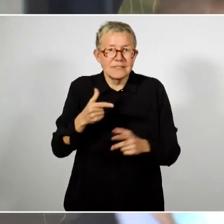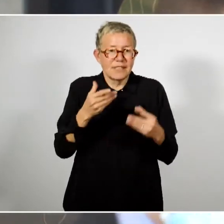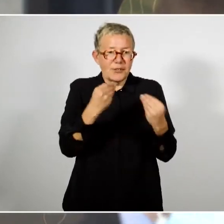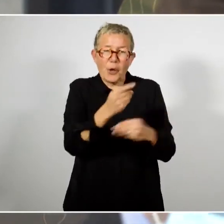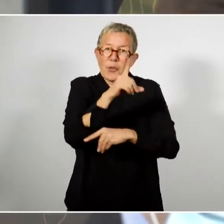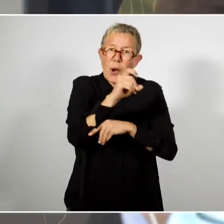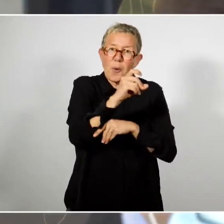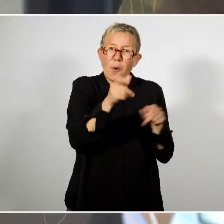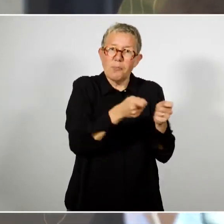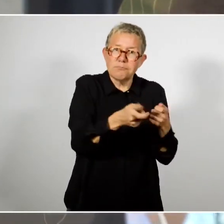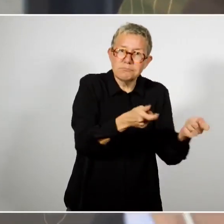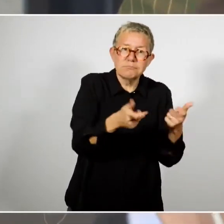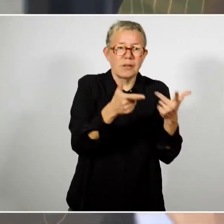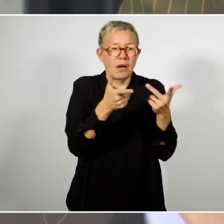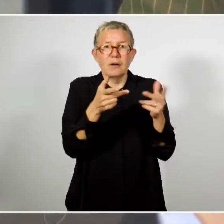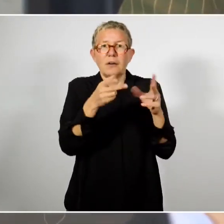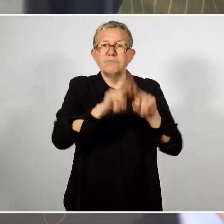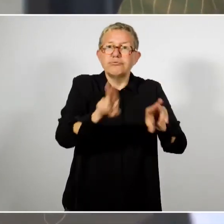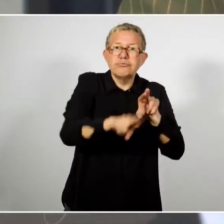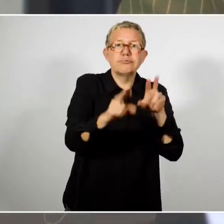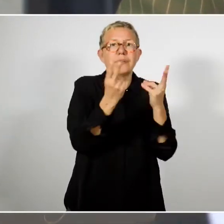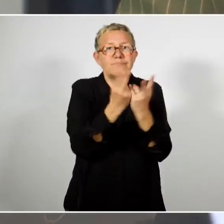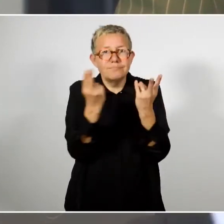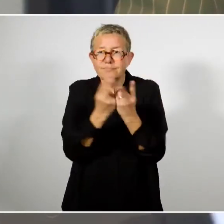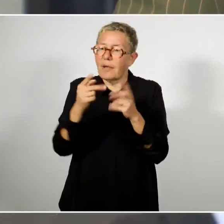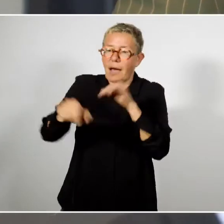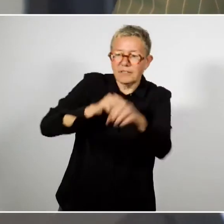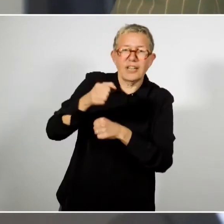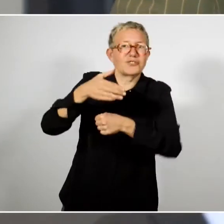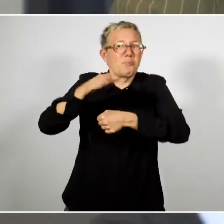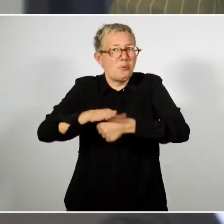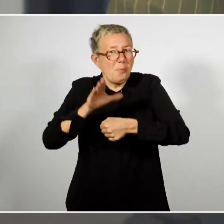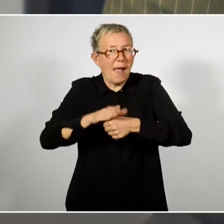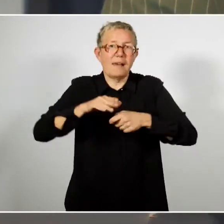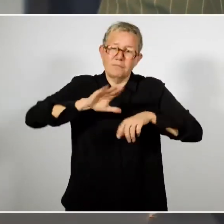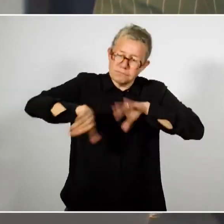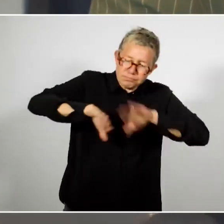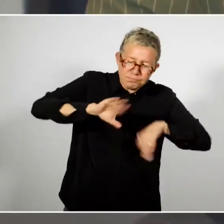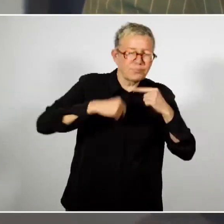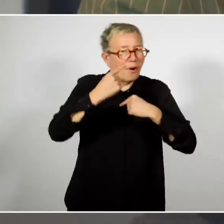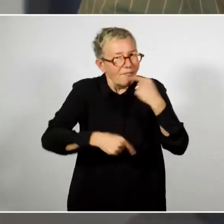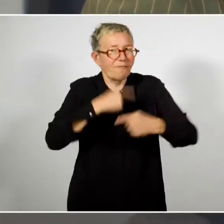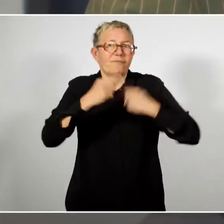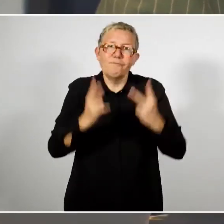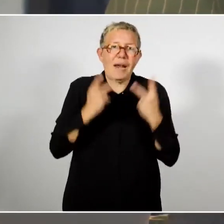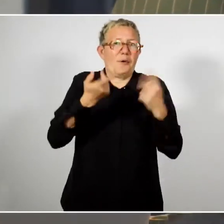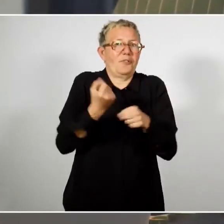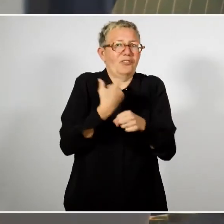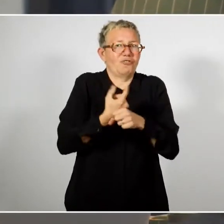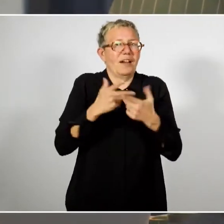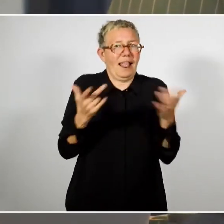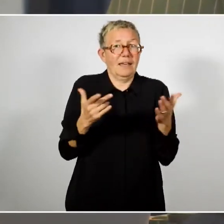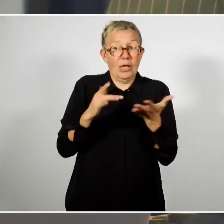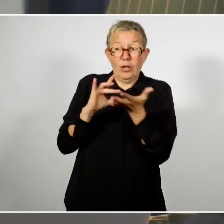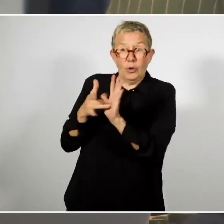à créer et à entretenir des espaces verts, à ramasser des poubelles et à valoriser les déchets ensemble. Et c'est loin d'être le cas de toutes les